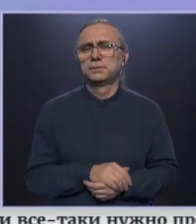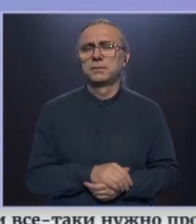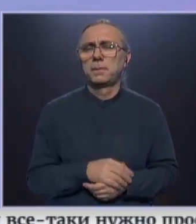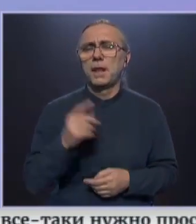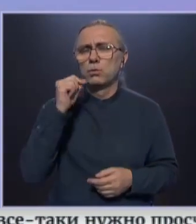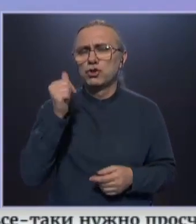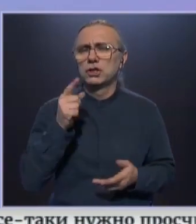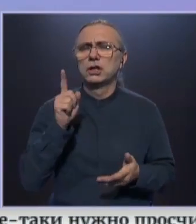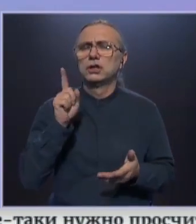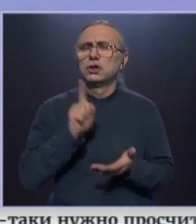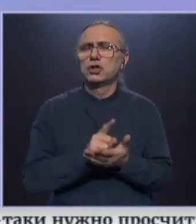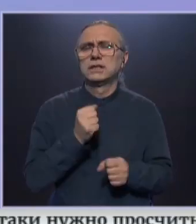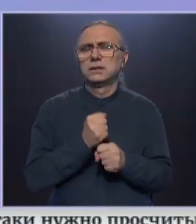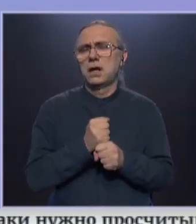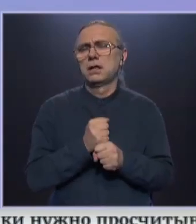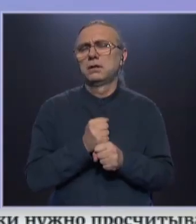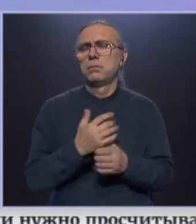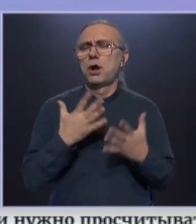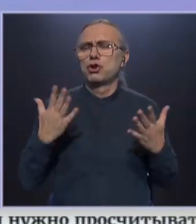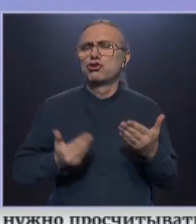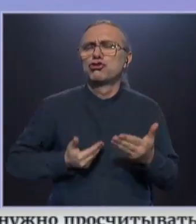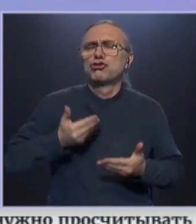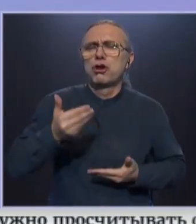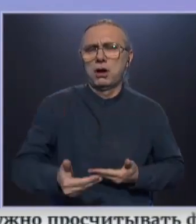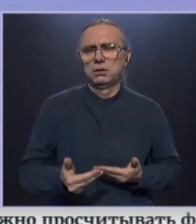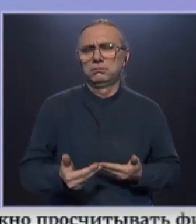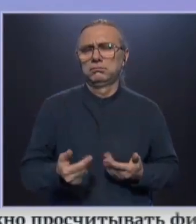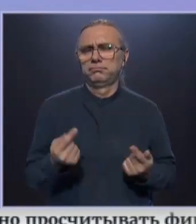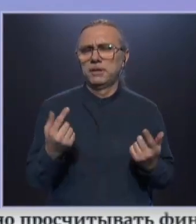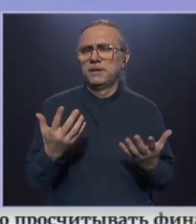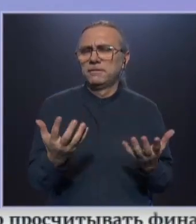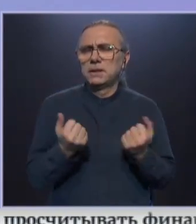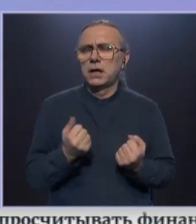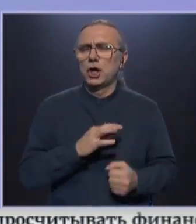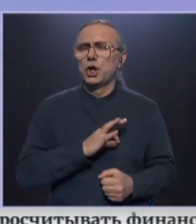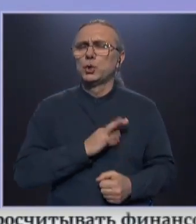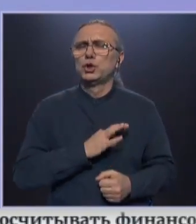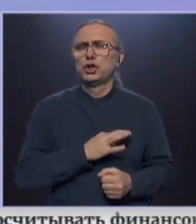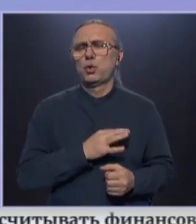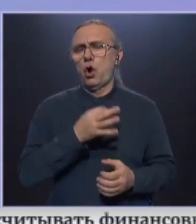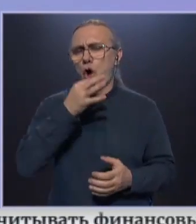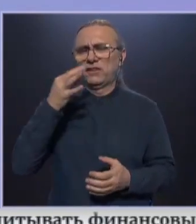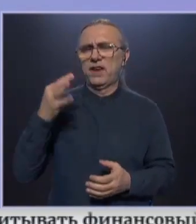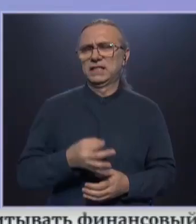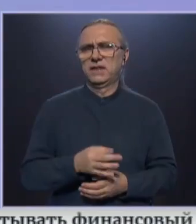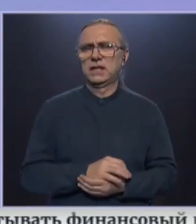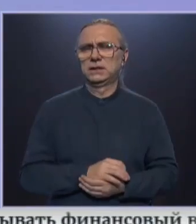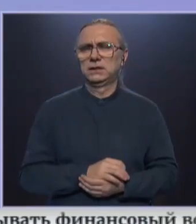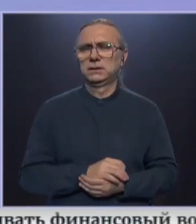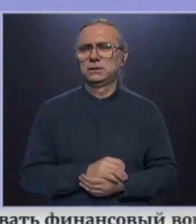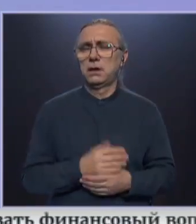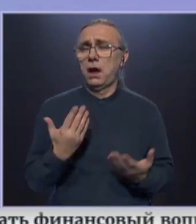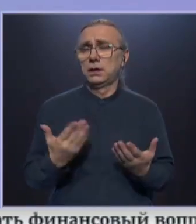сделать большой шаг, взять за вас юридическую ответственность. Если он не хочет взять за вас юридическую ответственность, о